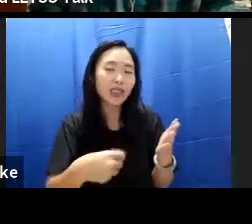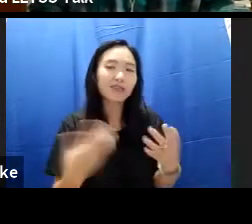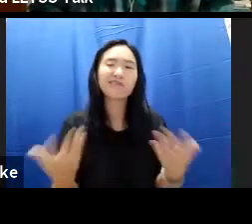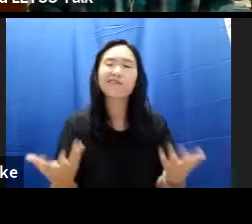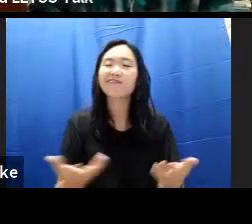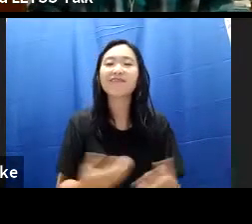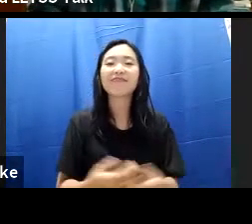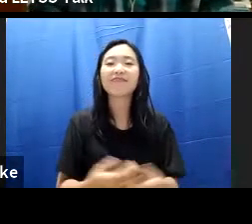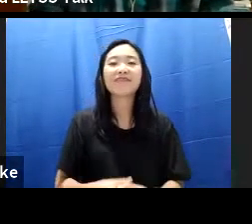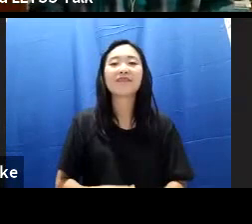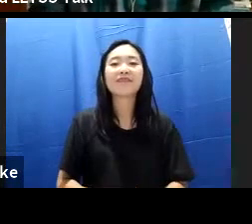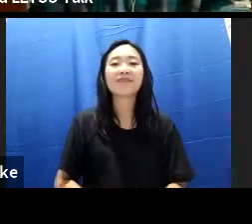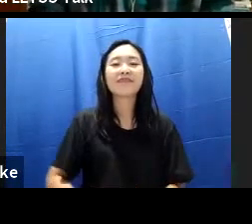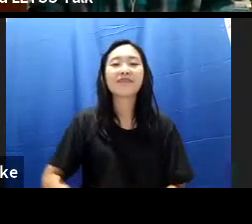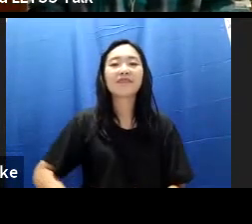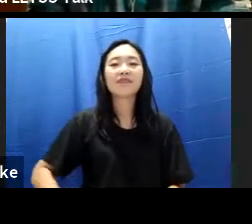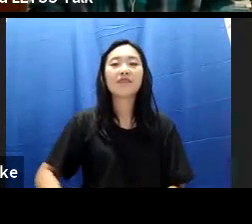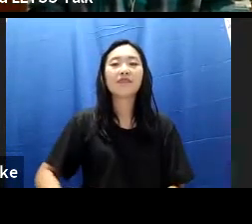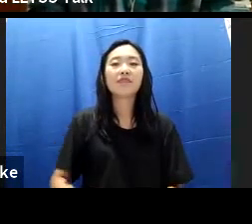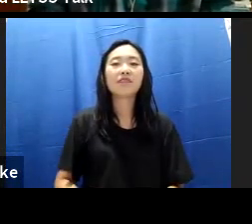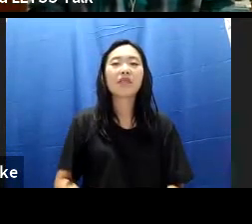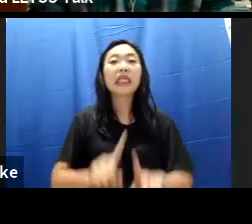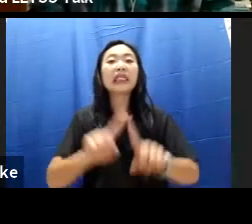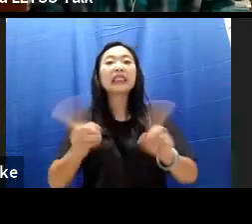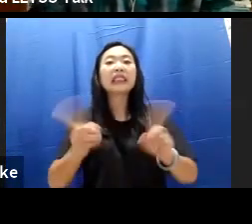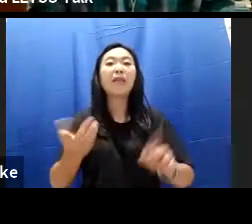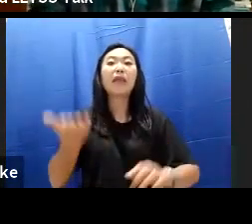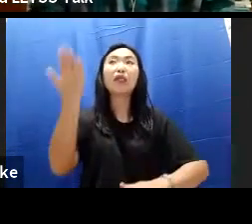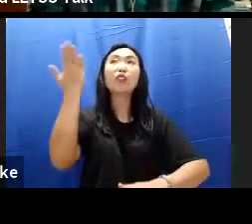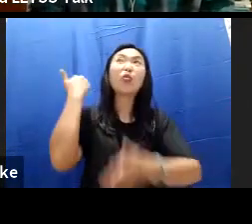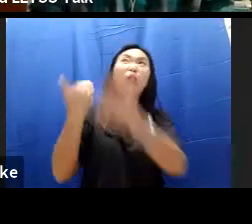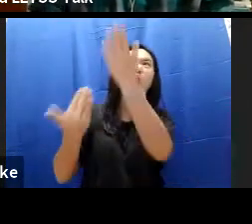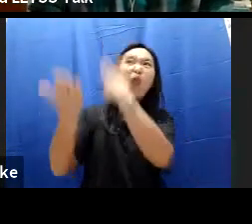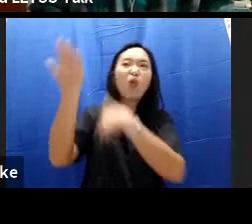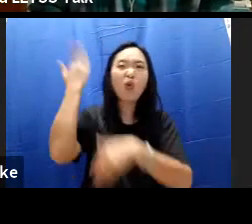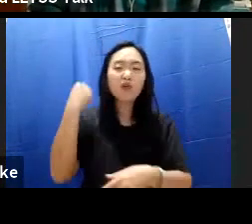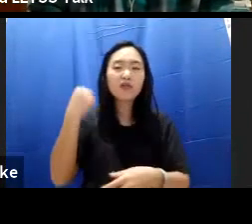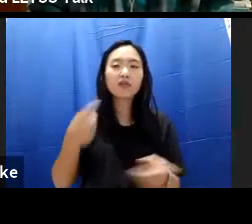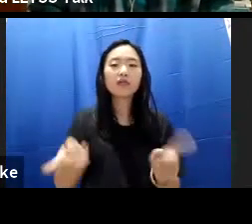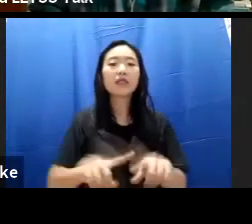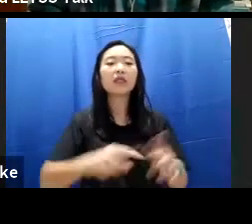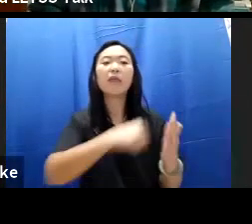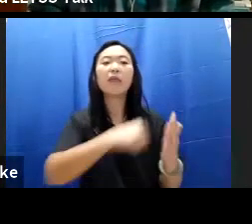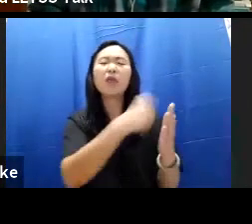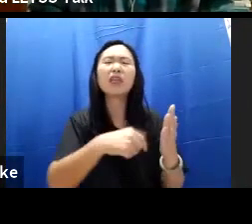kalau Anda Stephen King gitu, bisa.